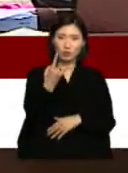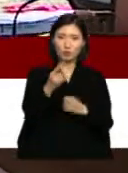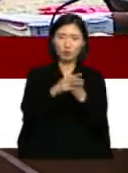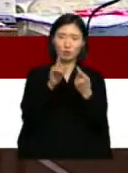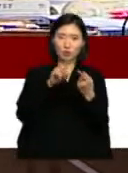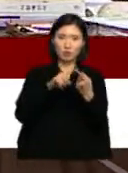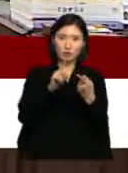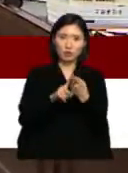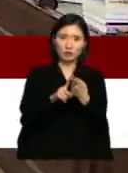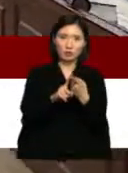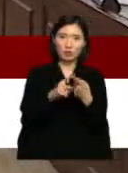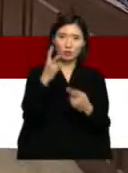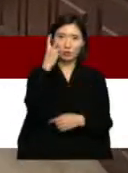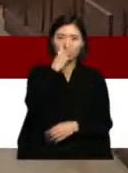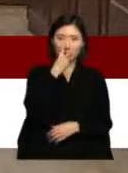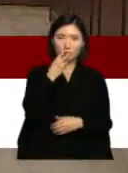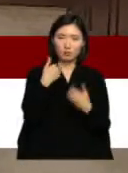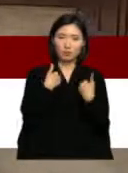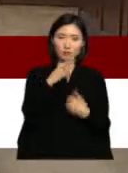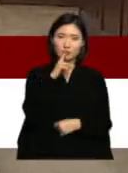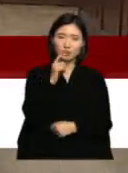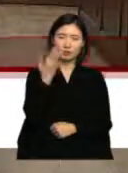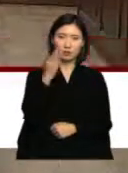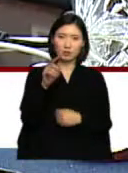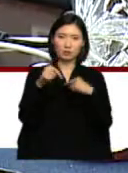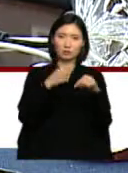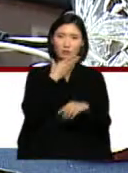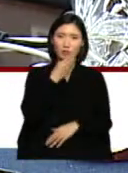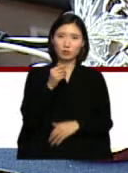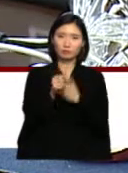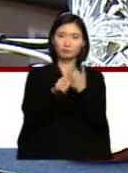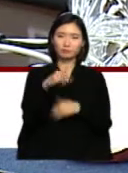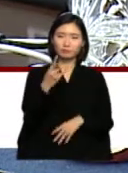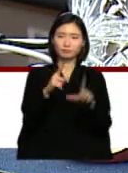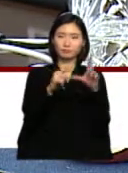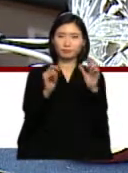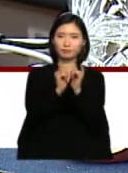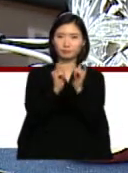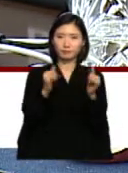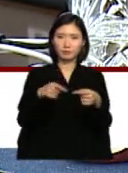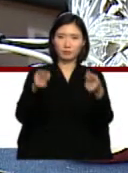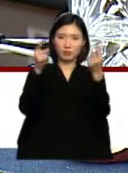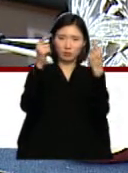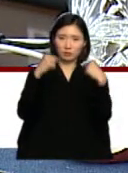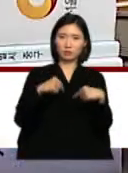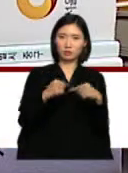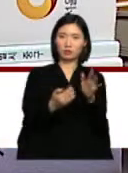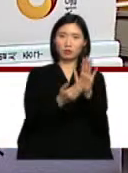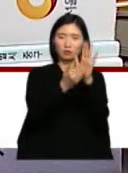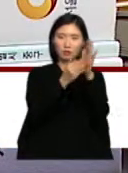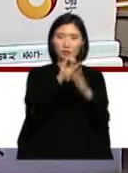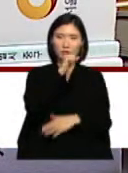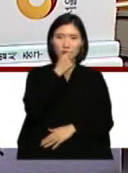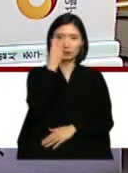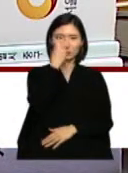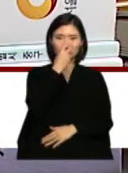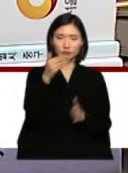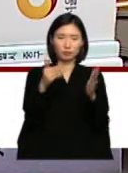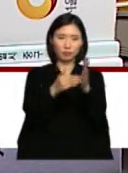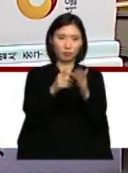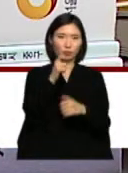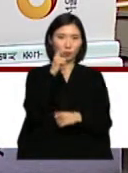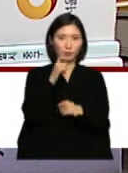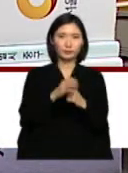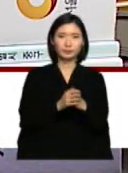의결해야 한다는 결정이 내려졌습니다. 하지만 행정보건위원회의 일부 의원들이 참석을 거부하면서 예산안 심사가 끝나지